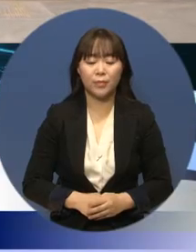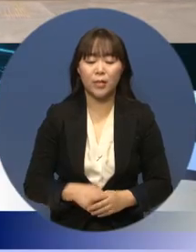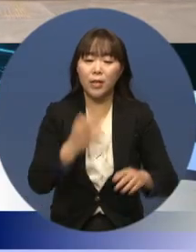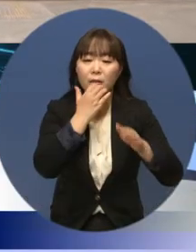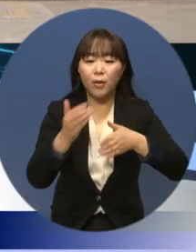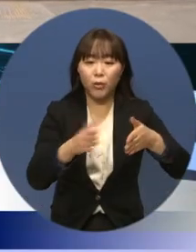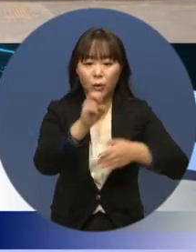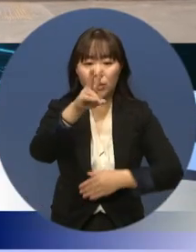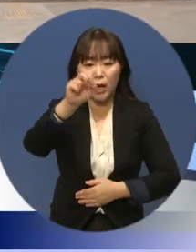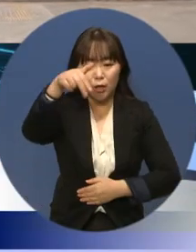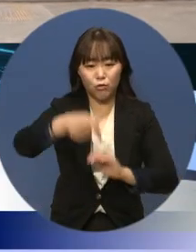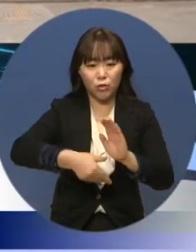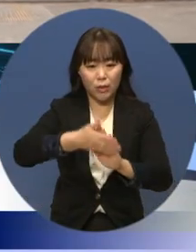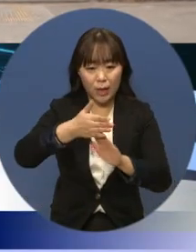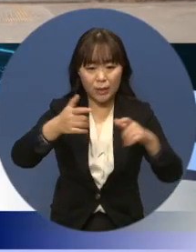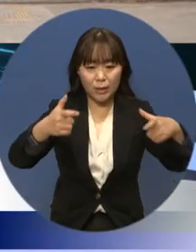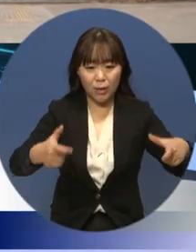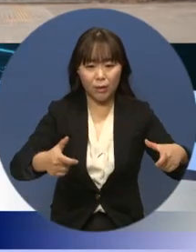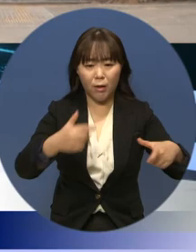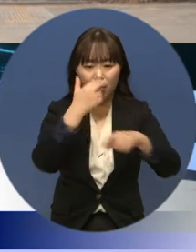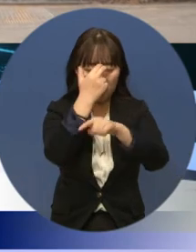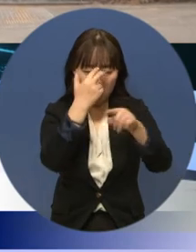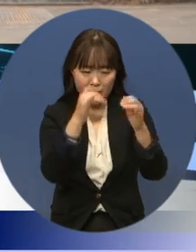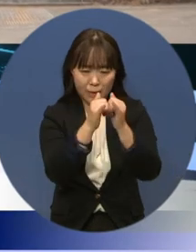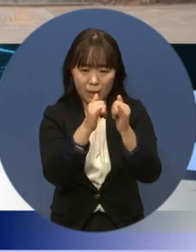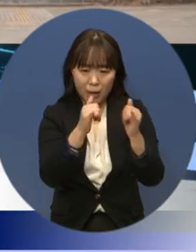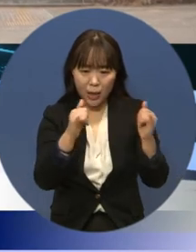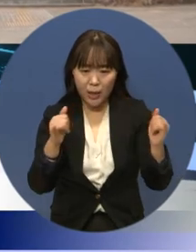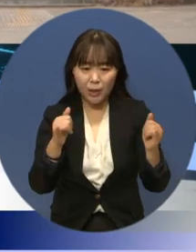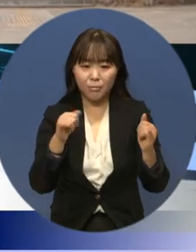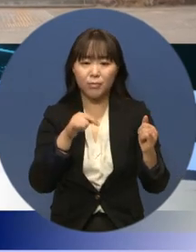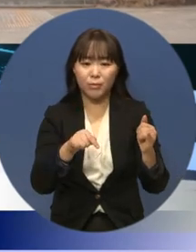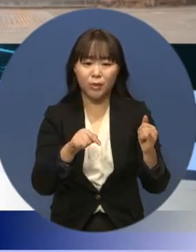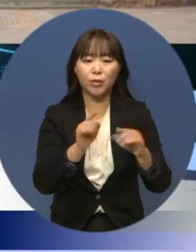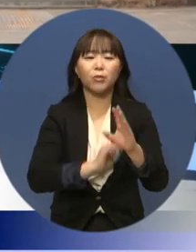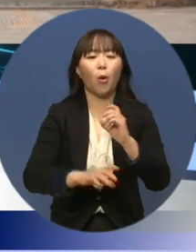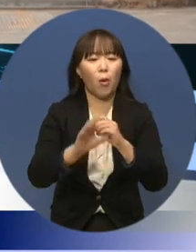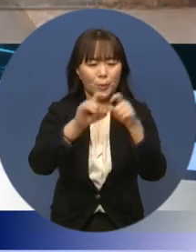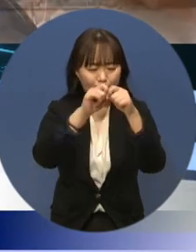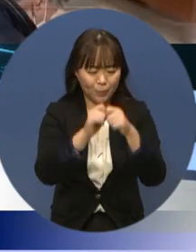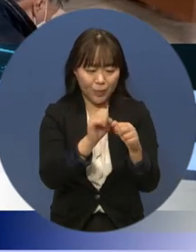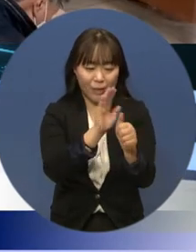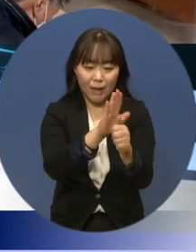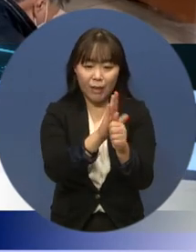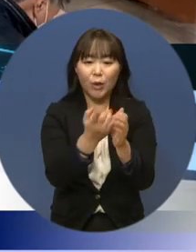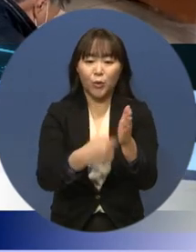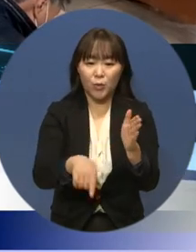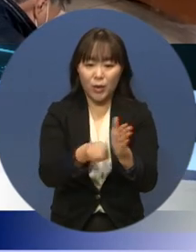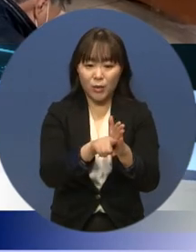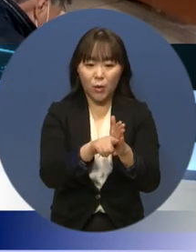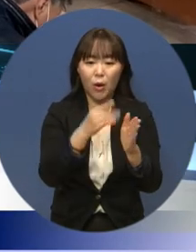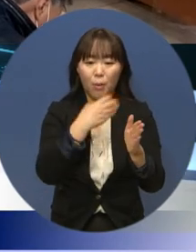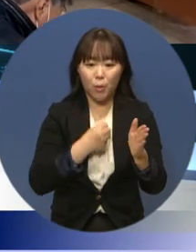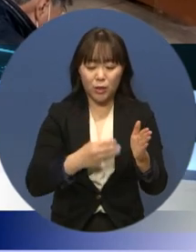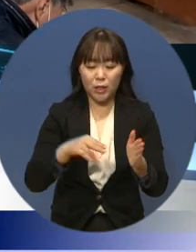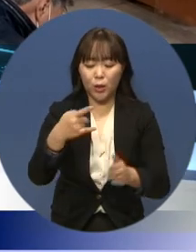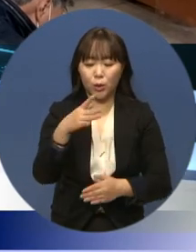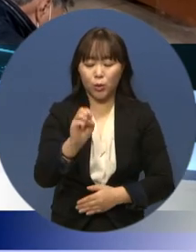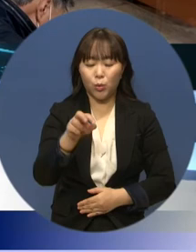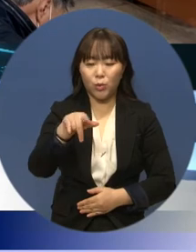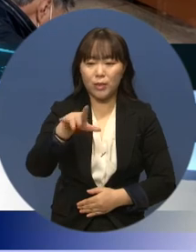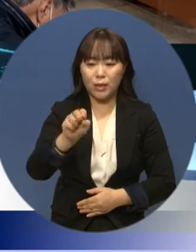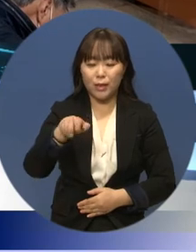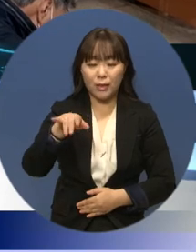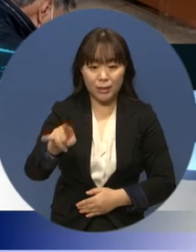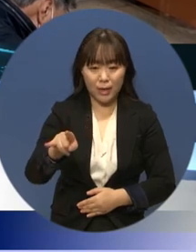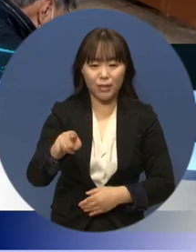경기도 양주시의 한 지역이 복지 사각지대에 놓인 취약계층을 보다 더 촘촘히 지원하기 위해 복지 통장제